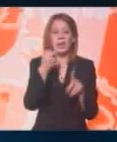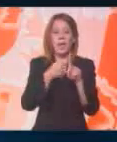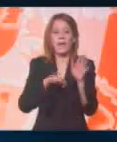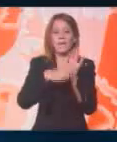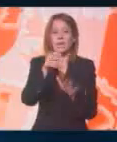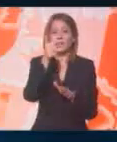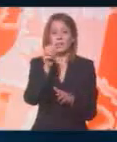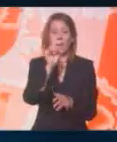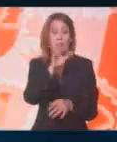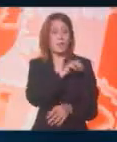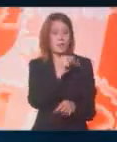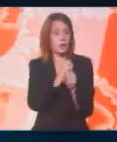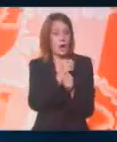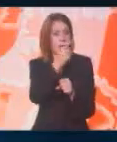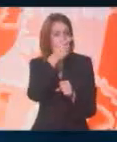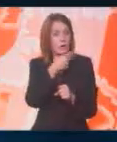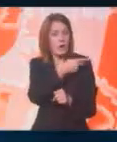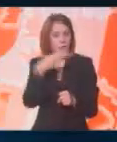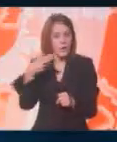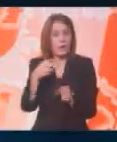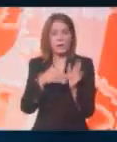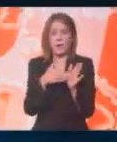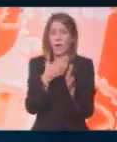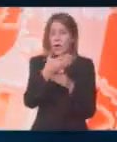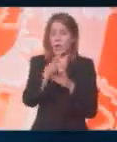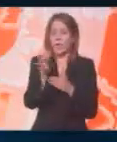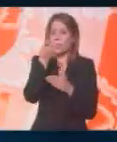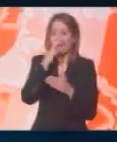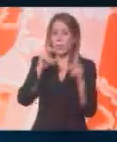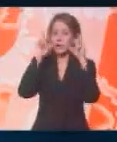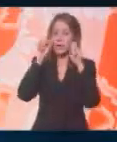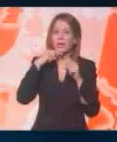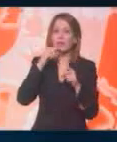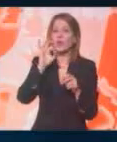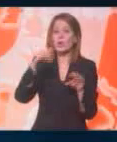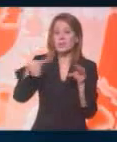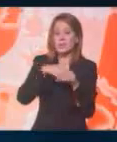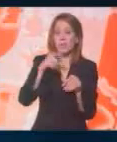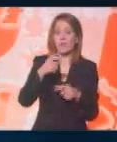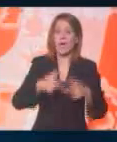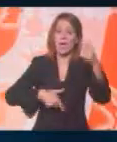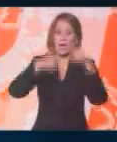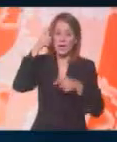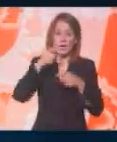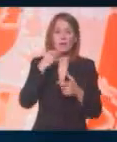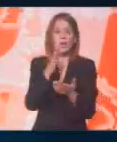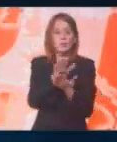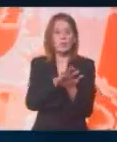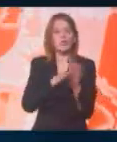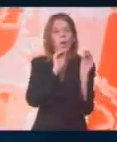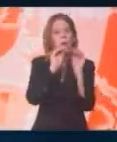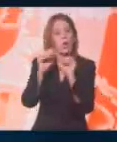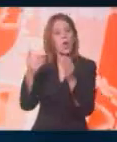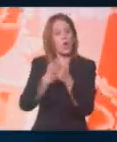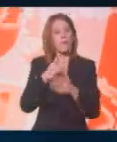od 115 godina. Otvaranje nove fabrike trebalo bi da poboljša sliku kada je reč o zapošljavanju u ovom gradu, a već su počele obuke za